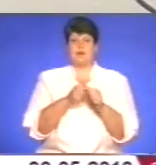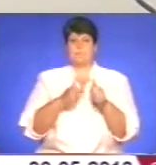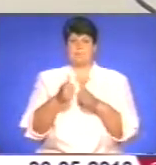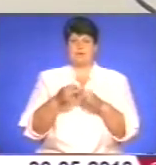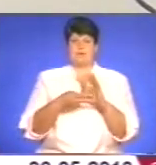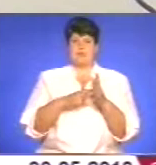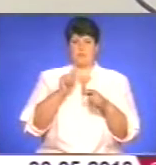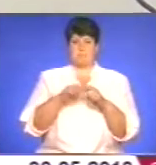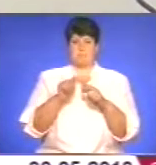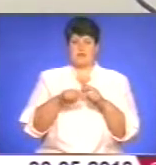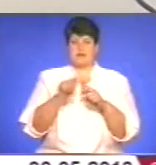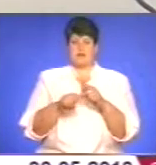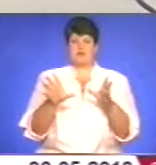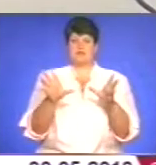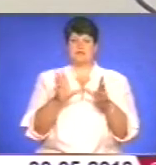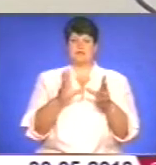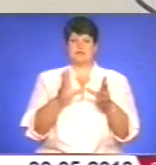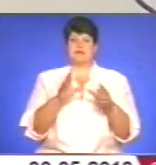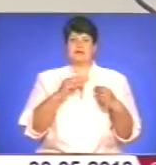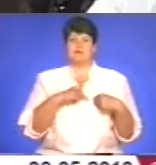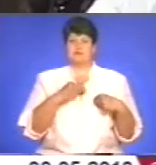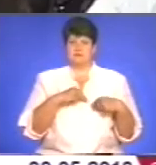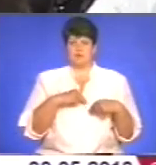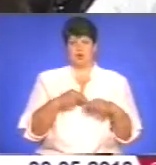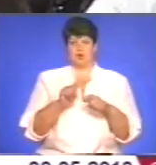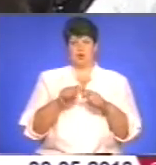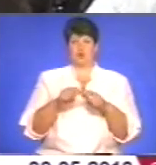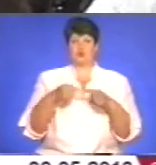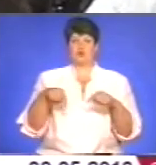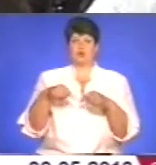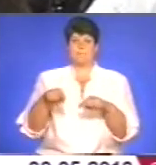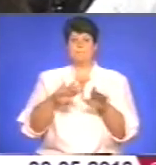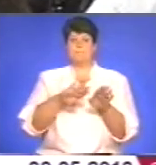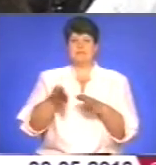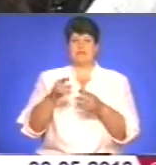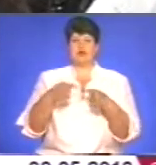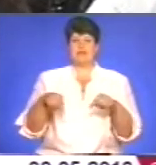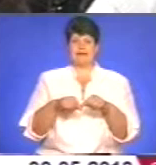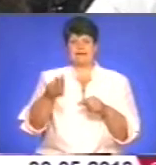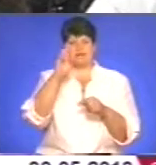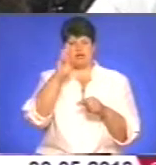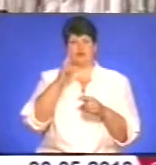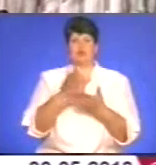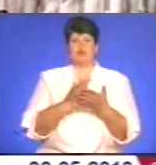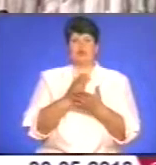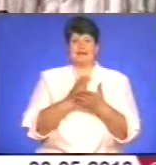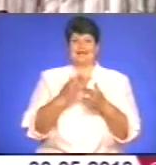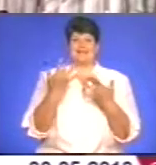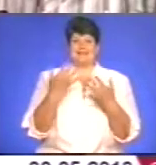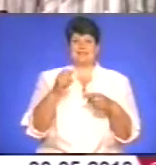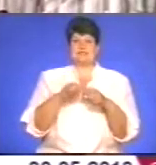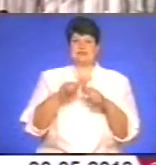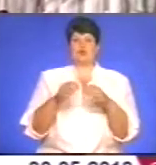бо співробітниками контролюючих структур. Після реорганізації Державної санітарної служби кількість перевірок